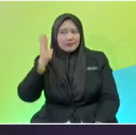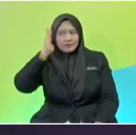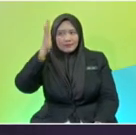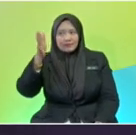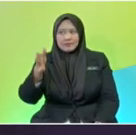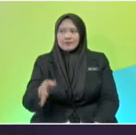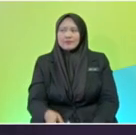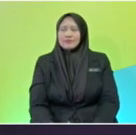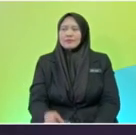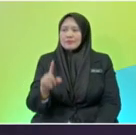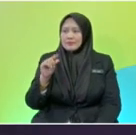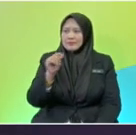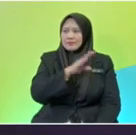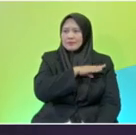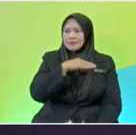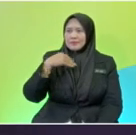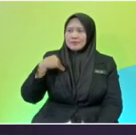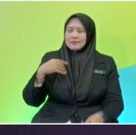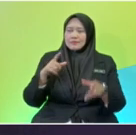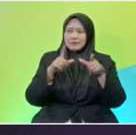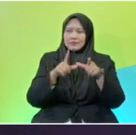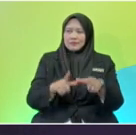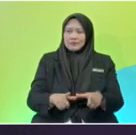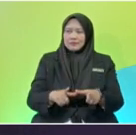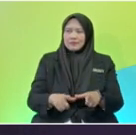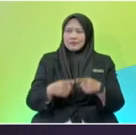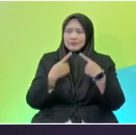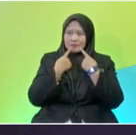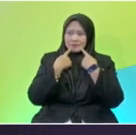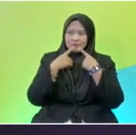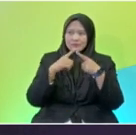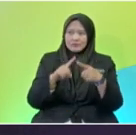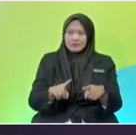dan juga Letakkan jawaban hakikat